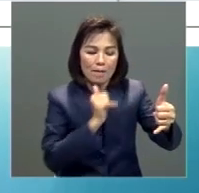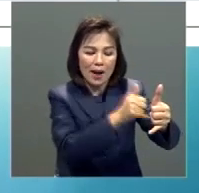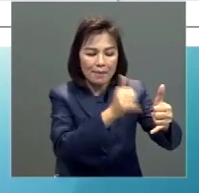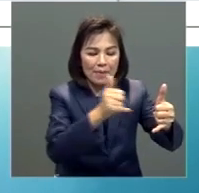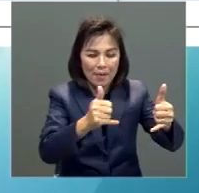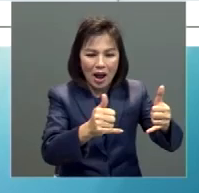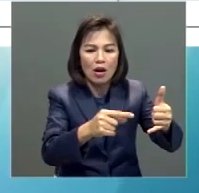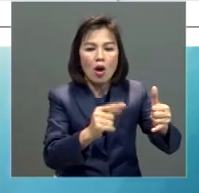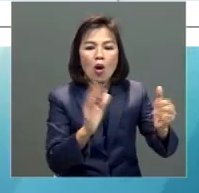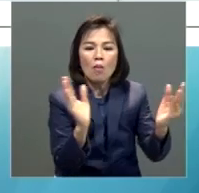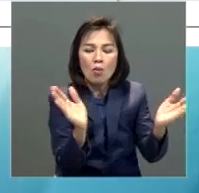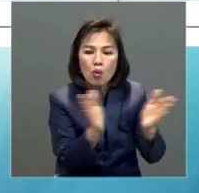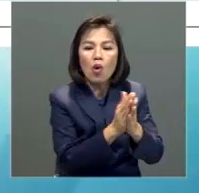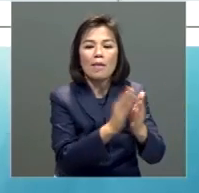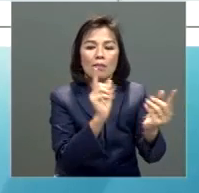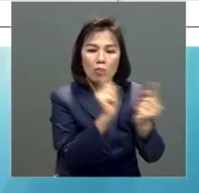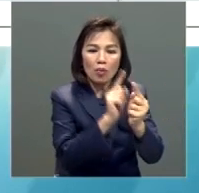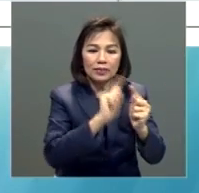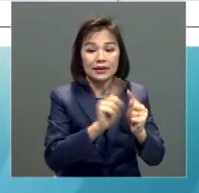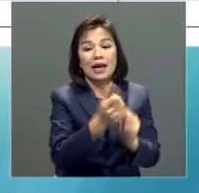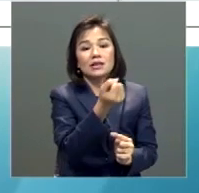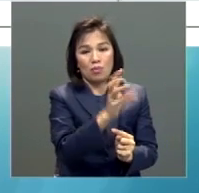ลายของวันนี้นะครับก็พบว่าเป็นรายใหม่นี้นะครับเป็นมีประวัติเสี่ยงก็คือสัมผัสกับผู้ป่วยยืนยันมาก่อนหน้านี้นะครับก็คือ16รายแล้วก็ในอีกกลุ่มหนึ่งก็คือกลุ่มที่ไม่เกี่ยวข้องกับกลุ่มก่อนหน้านี้ก็คือ